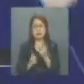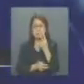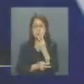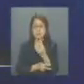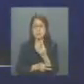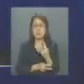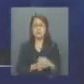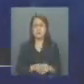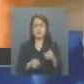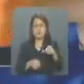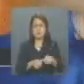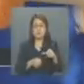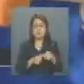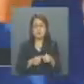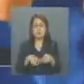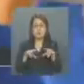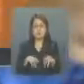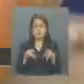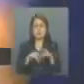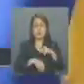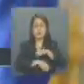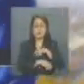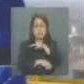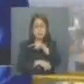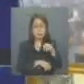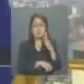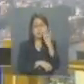ดนีย์ค่ะเพื่อชื่นชมทัศนียภาพอันน่าตื่นตาตื่น